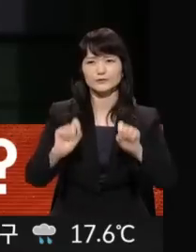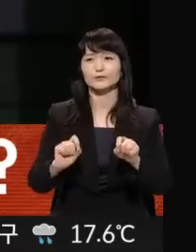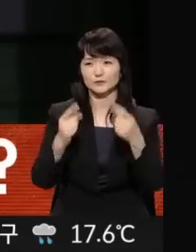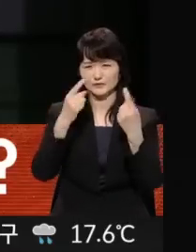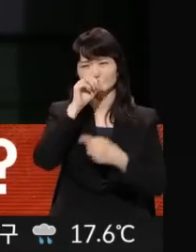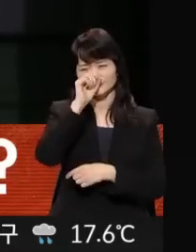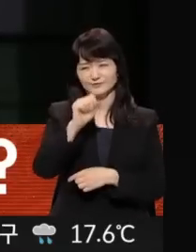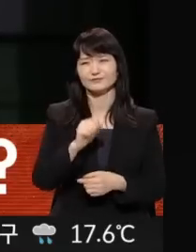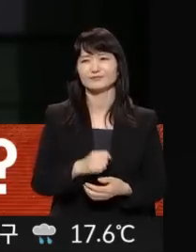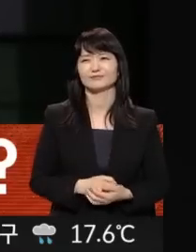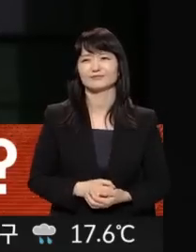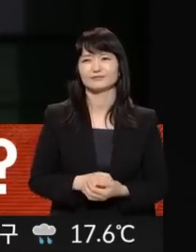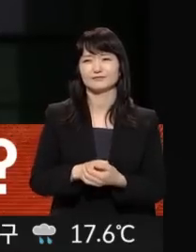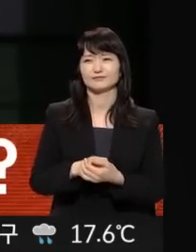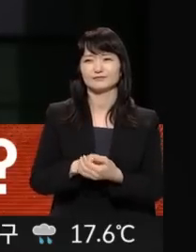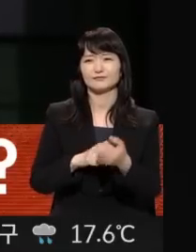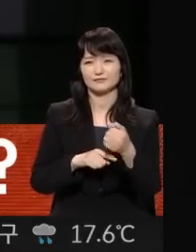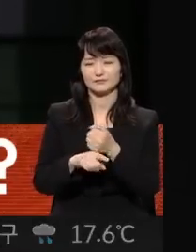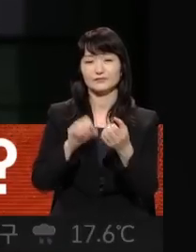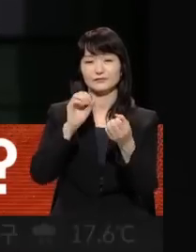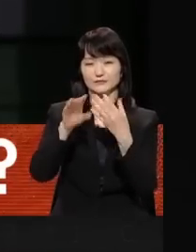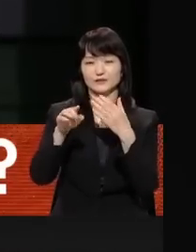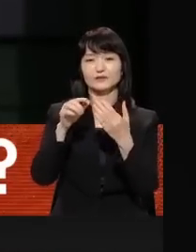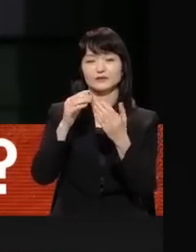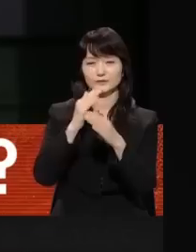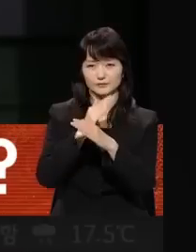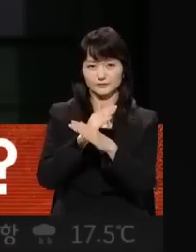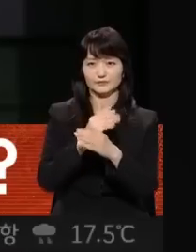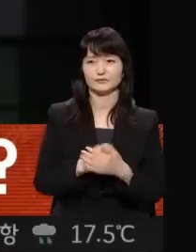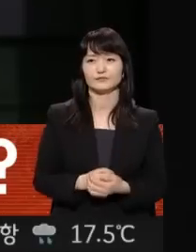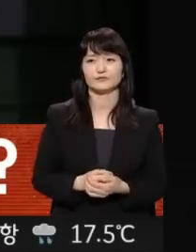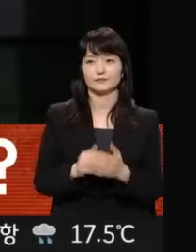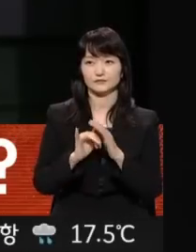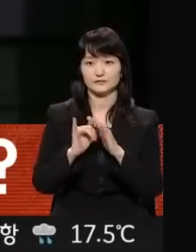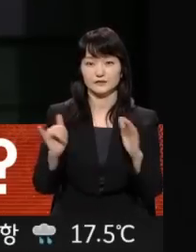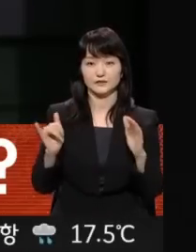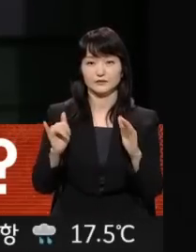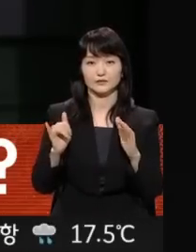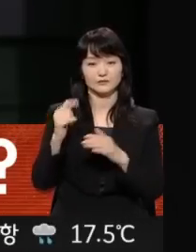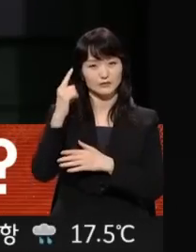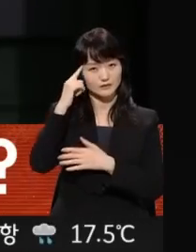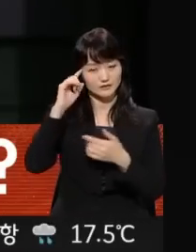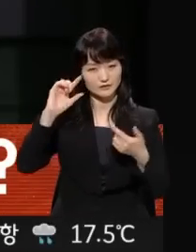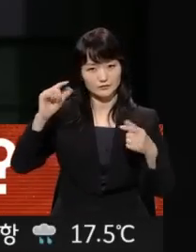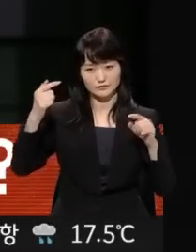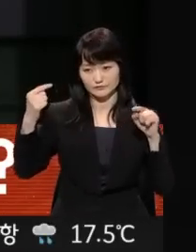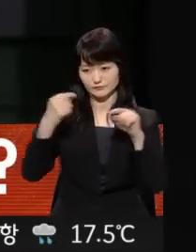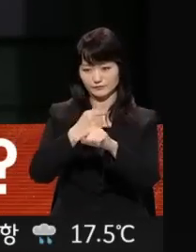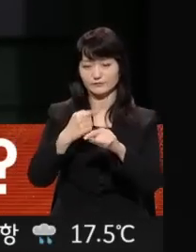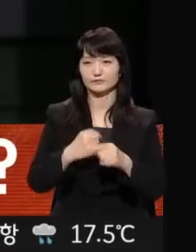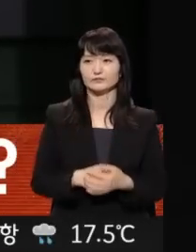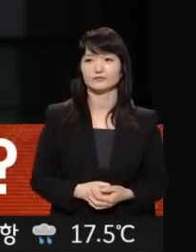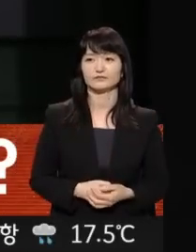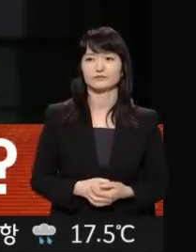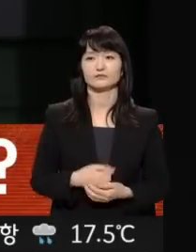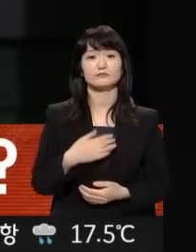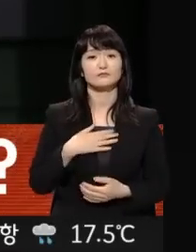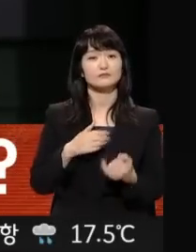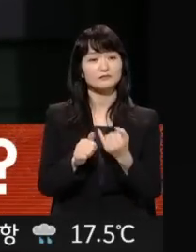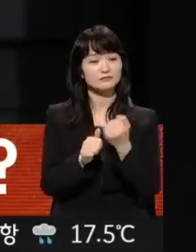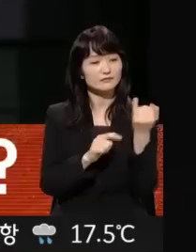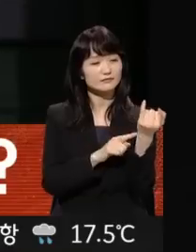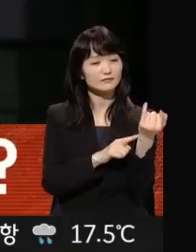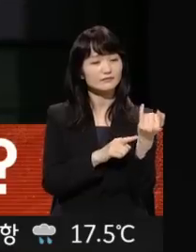이런 생각에 엑셀을 선택했습니다 그런데이 가족 여러분들 의견도 굉장히 좀 팽팽했습니다 셀리스 로님은 저도 저